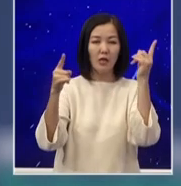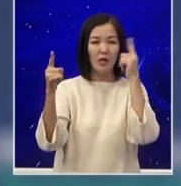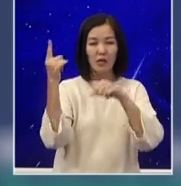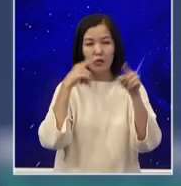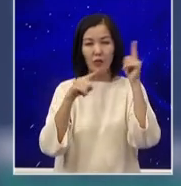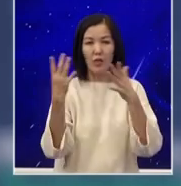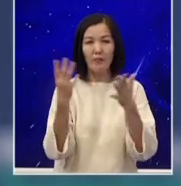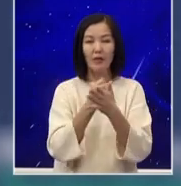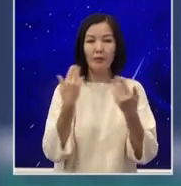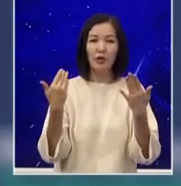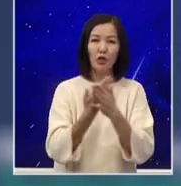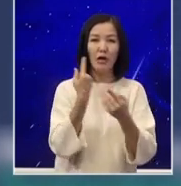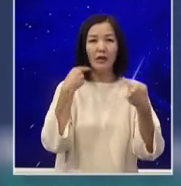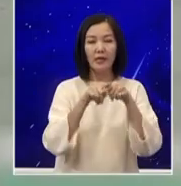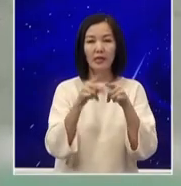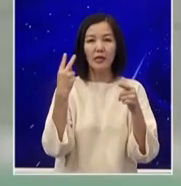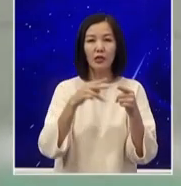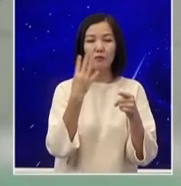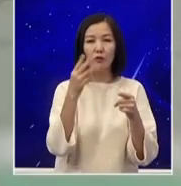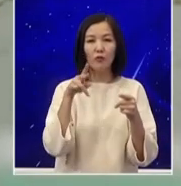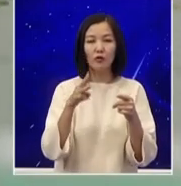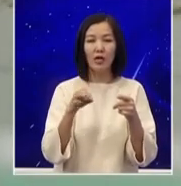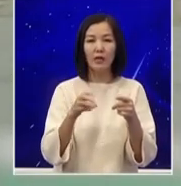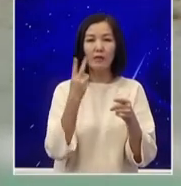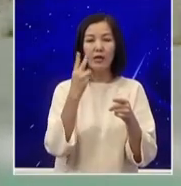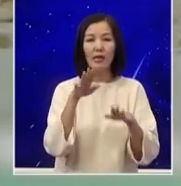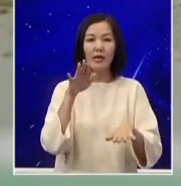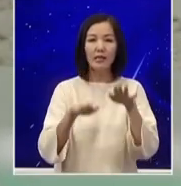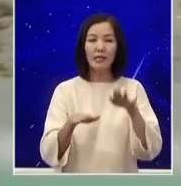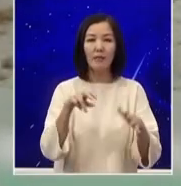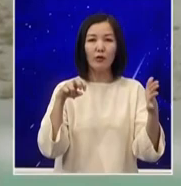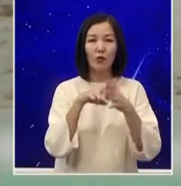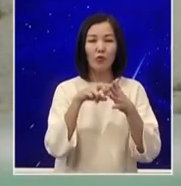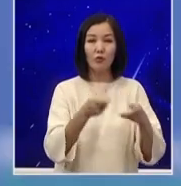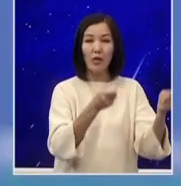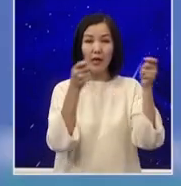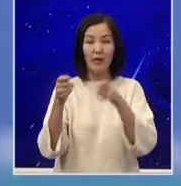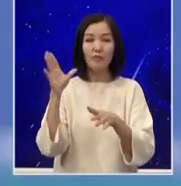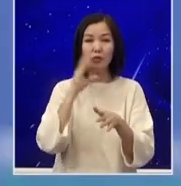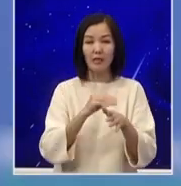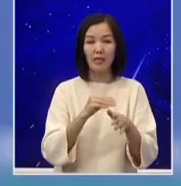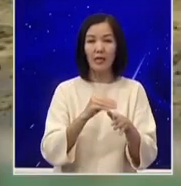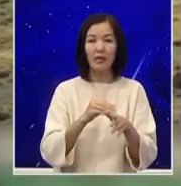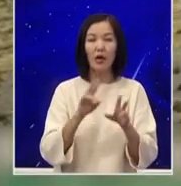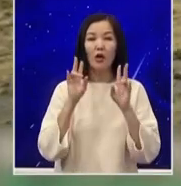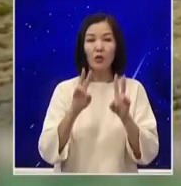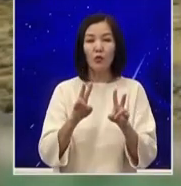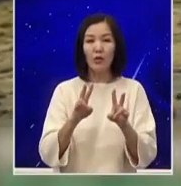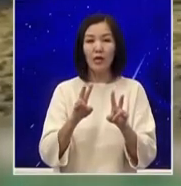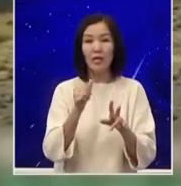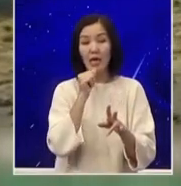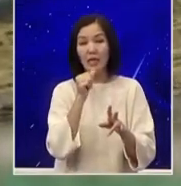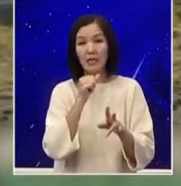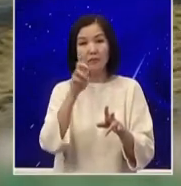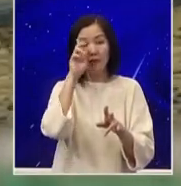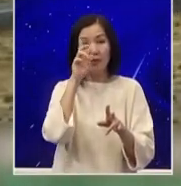тапты. Жаңа техника 24 шақырым жерге 2 келіге жететін пошта қорабын жеткізе алады. Әзірге бұл әдіс ешқандай елде